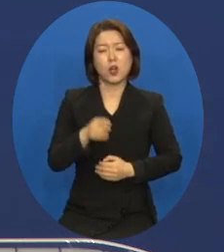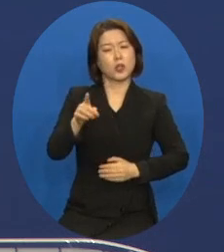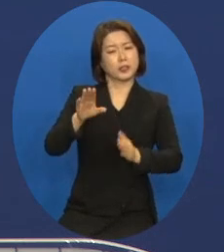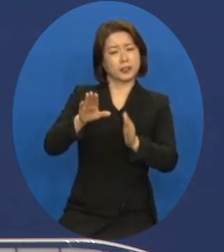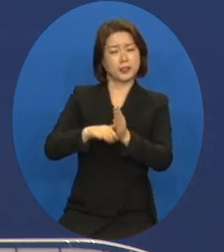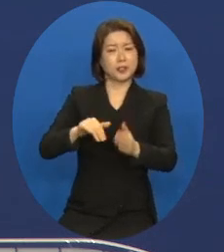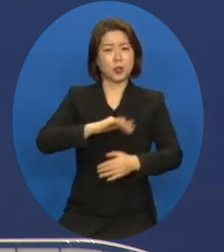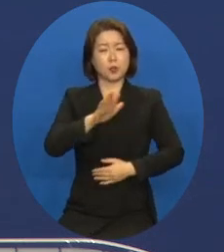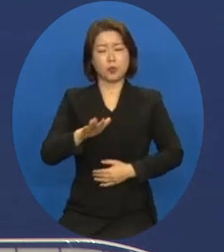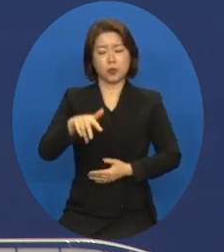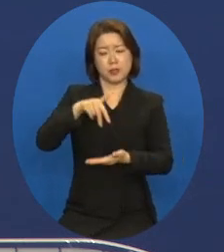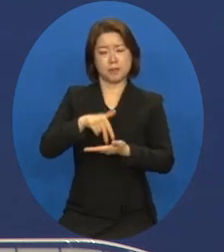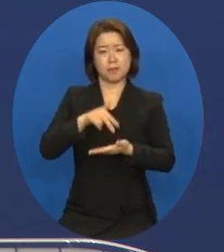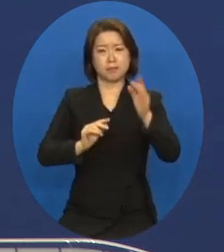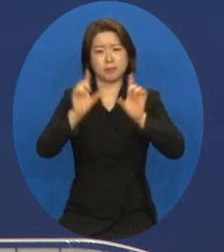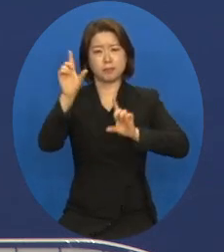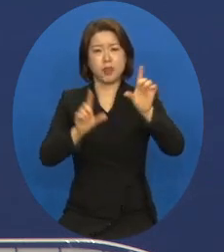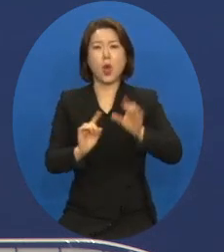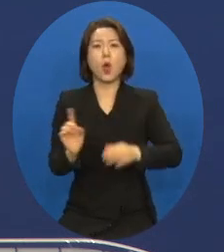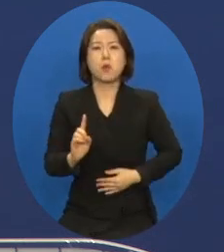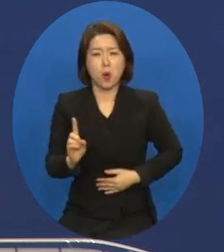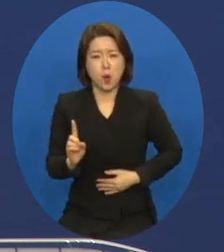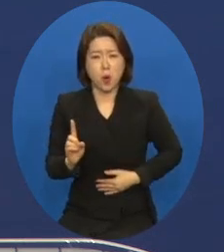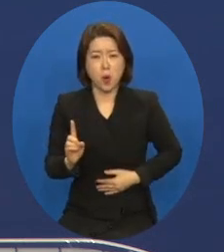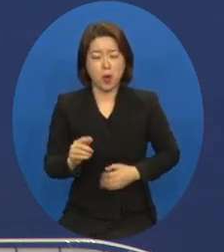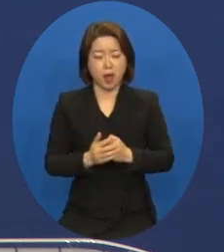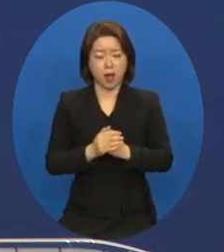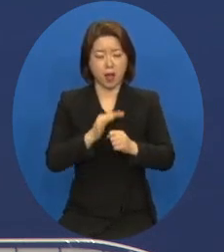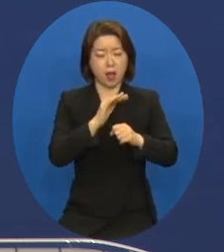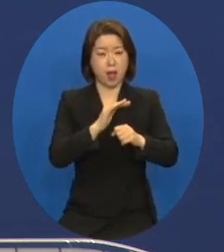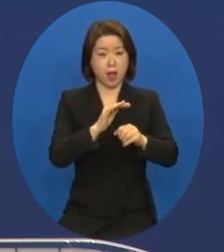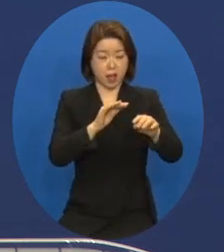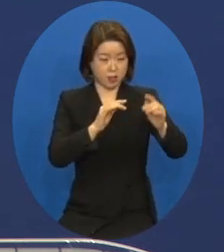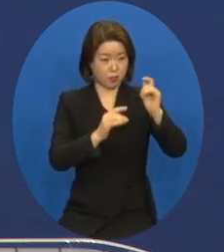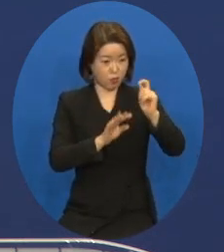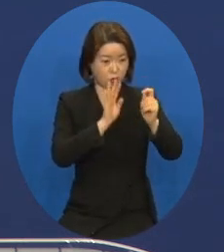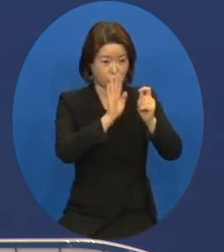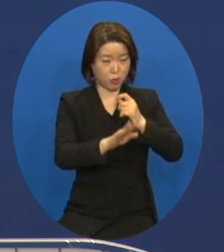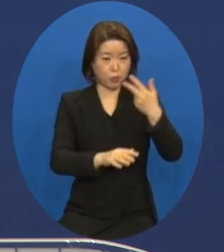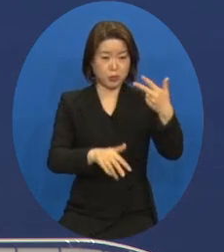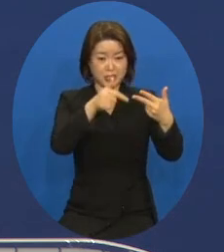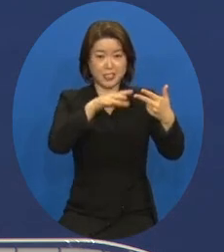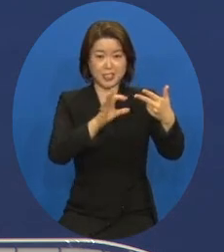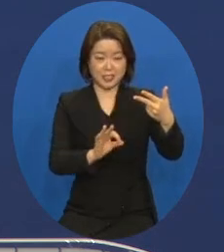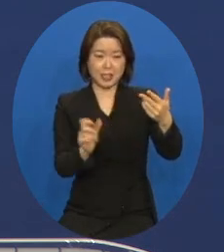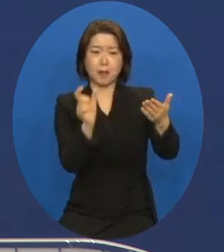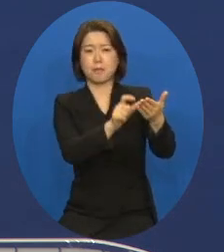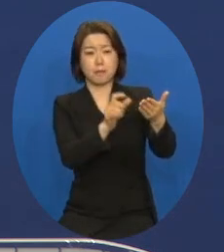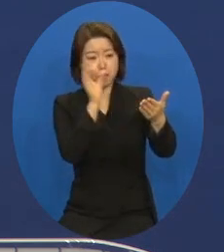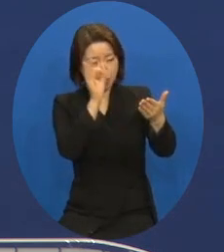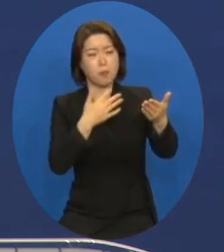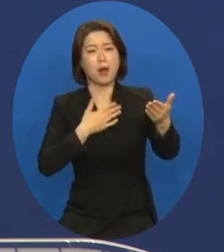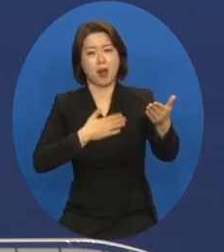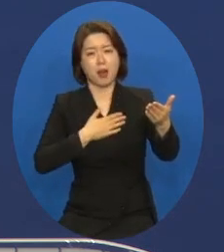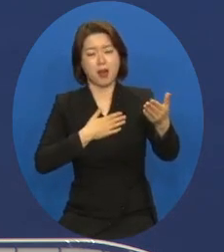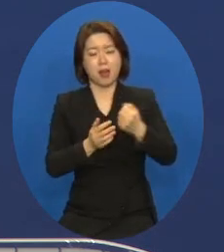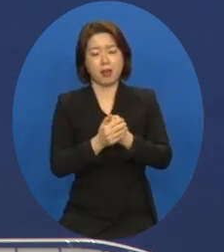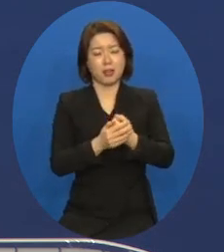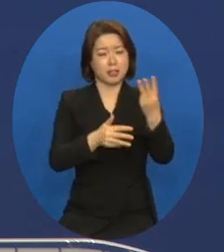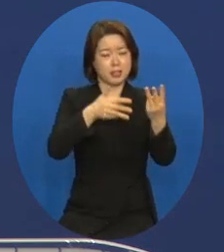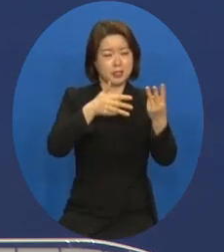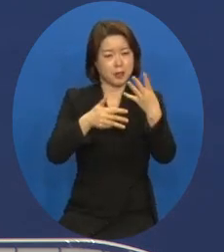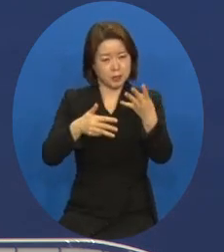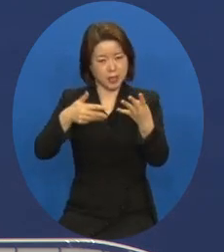될 지를 오늘 고린도 후서 7장 해서 우리에게 가르쳐 주고 있습니다 특히 3절 4절 말씀을